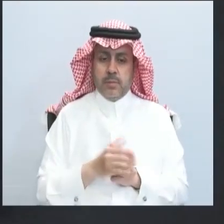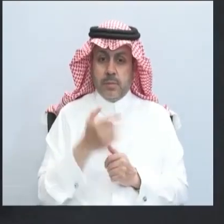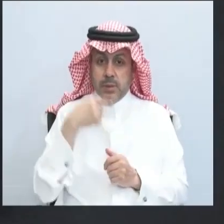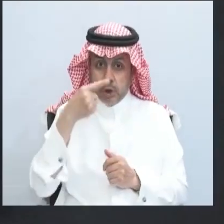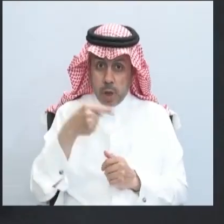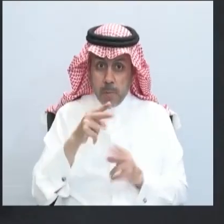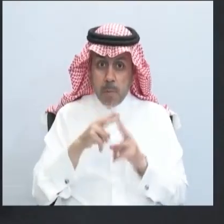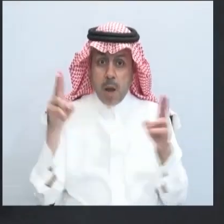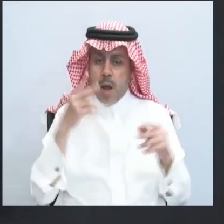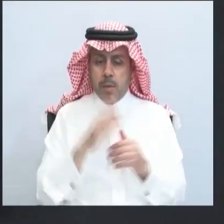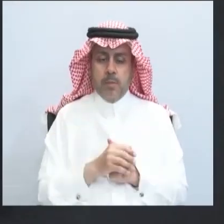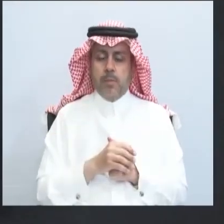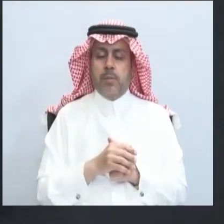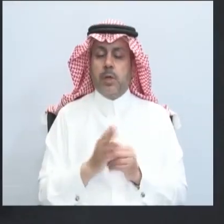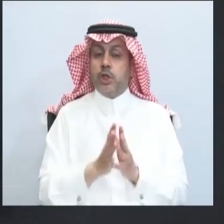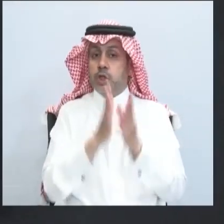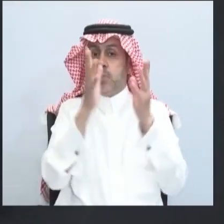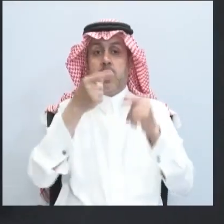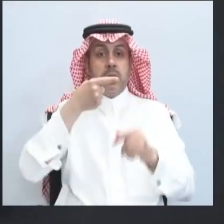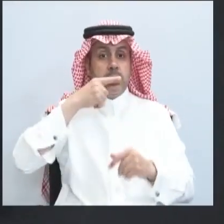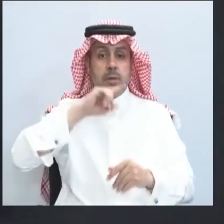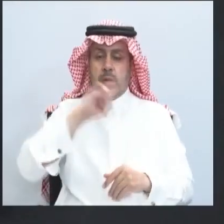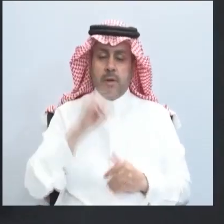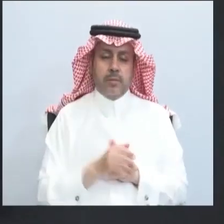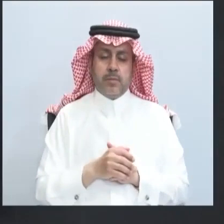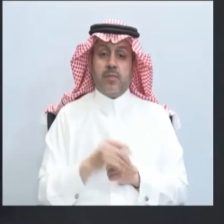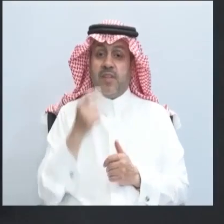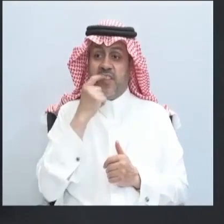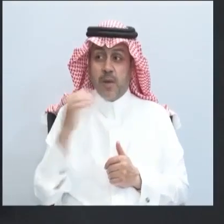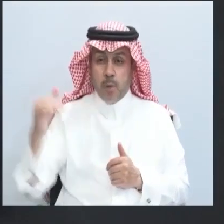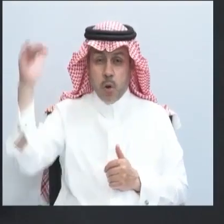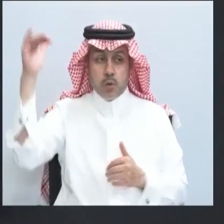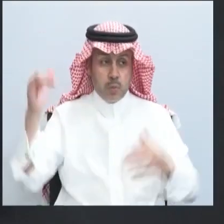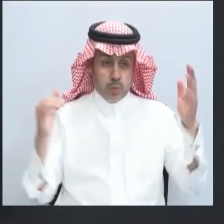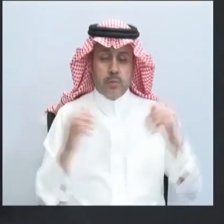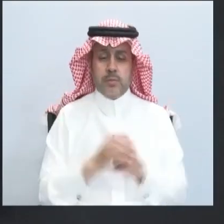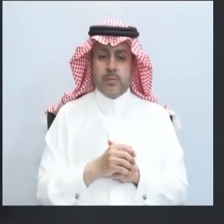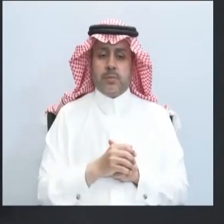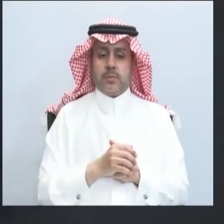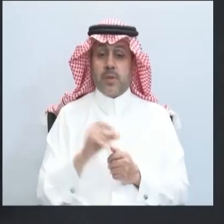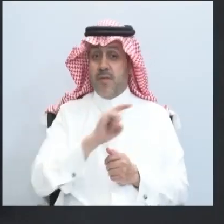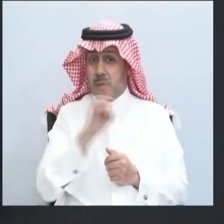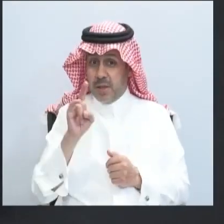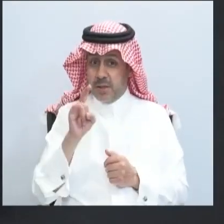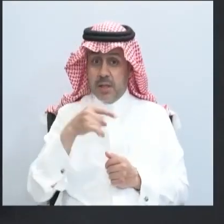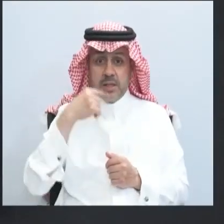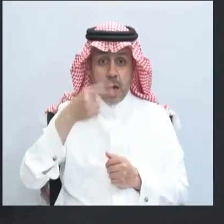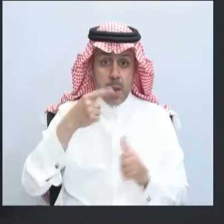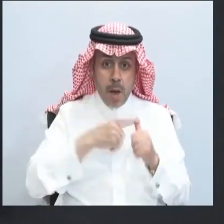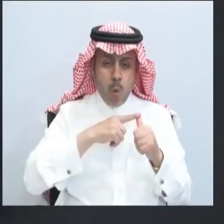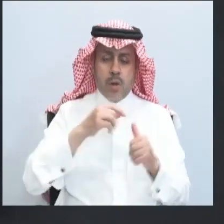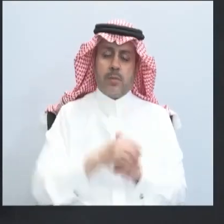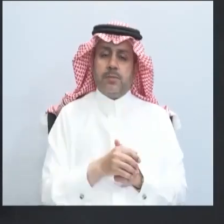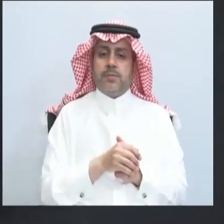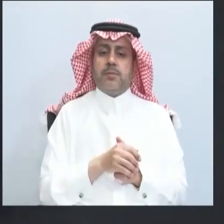ما بين وقال هي النخله لان هناك كبار السن فما اراد ان يصدر رايه